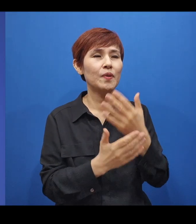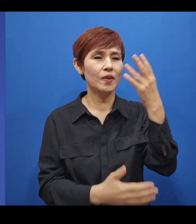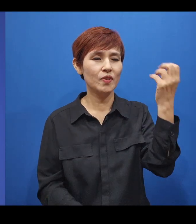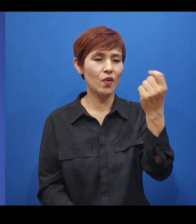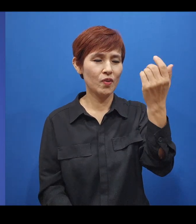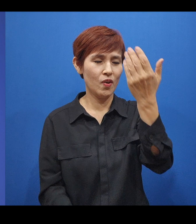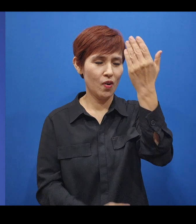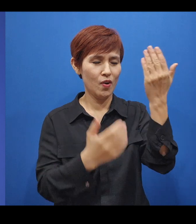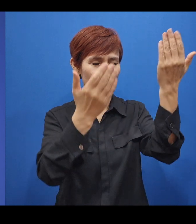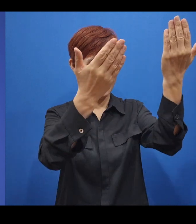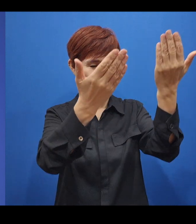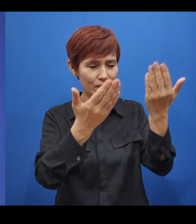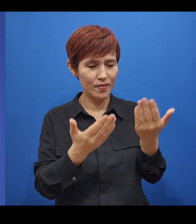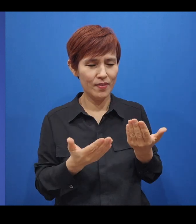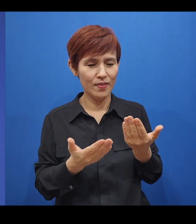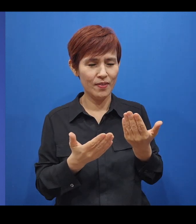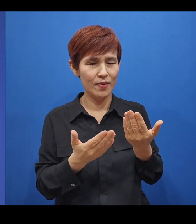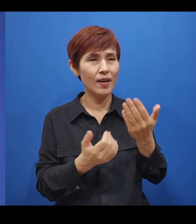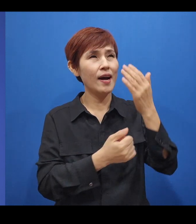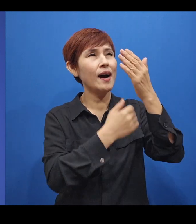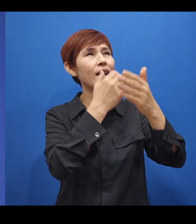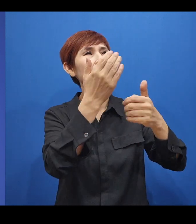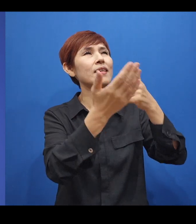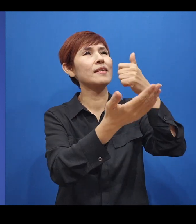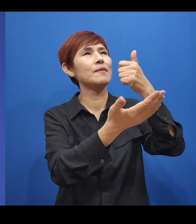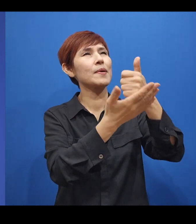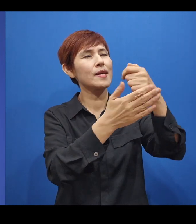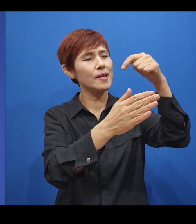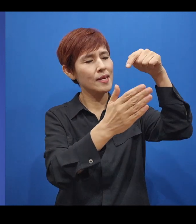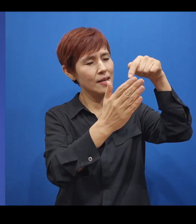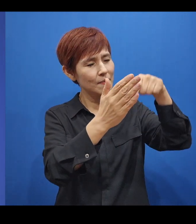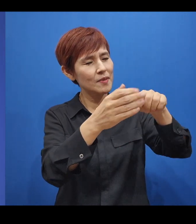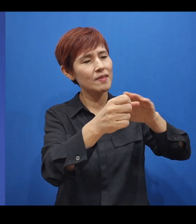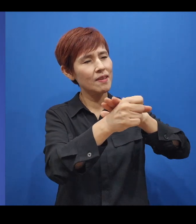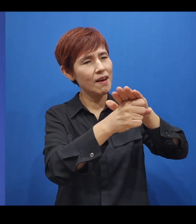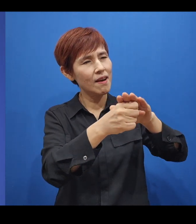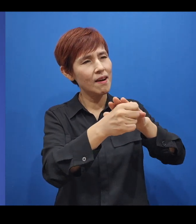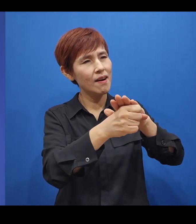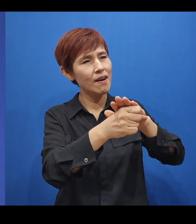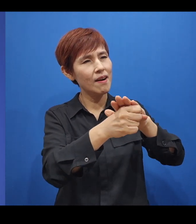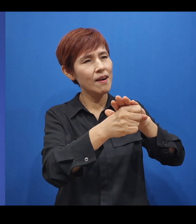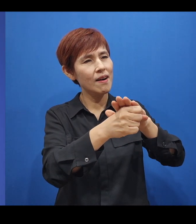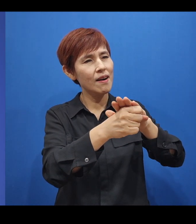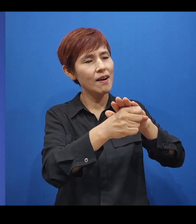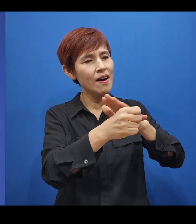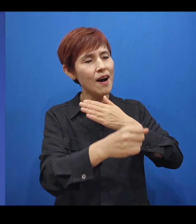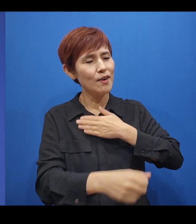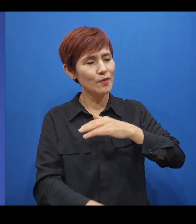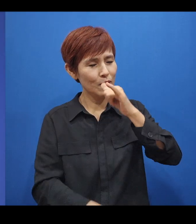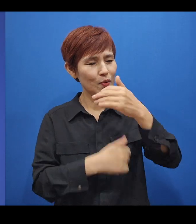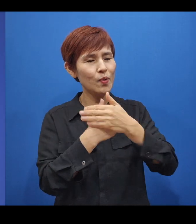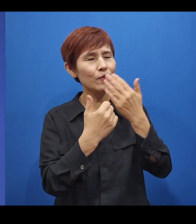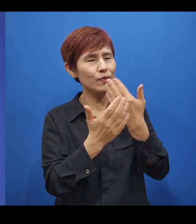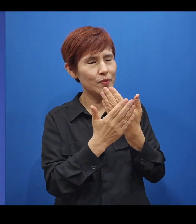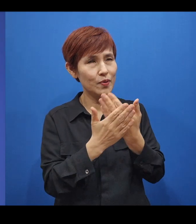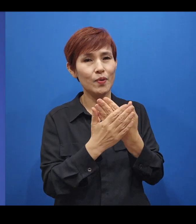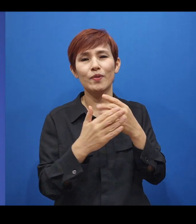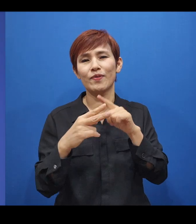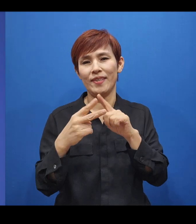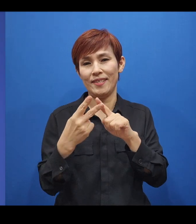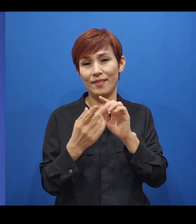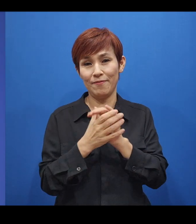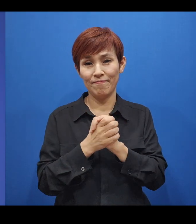성령을 우리에게 부어주셔서 하나님 아버지의 그 깊으신 사랑을 우리가 알게 해주십시오.